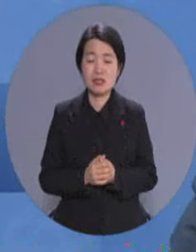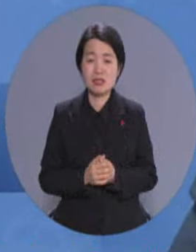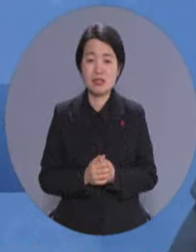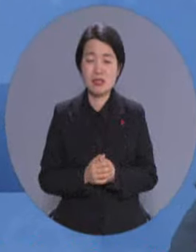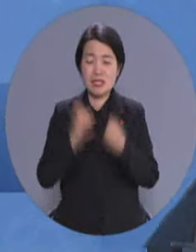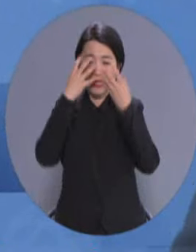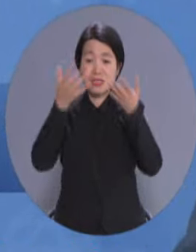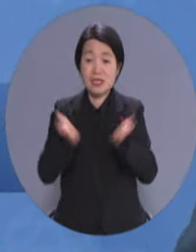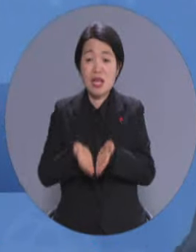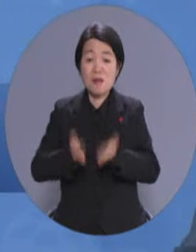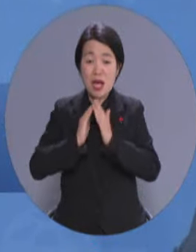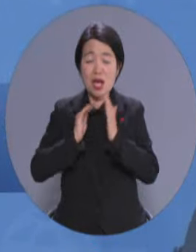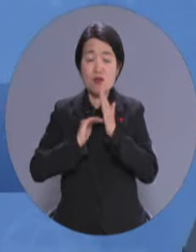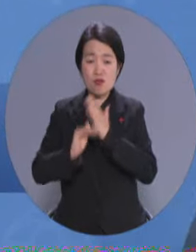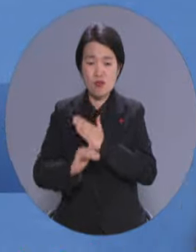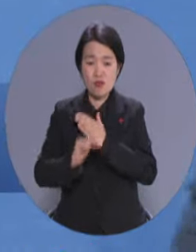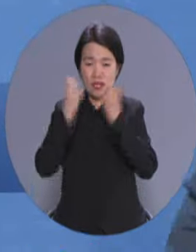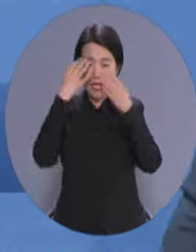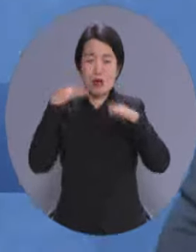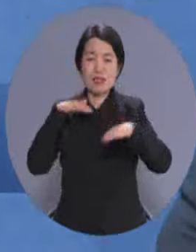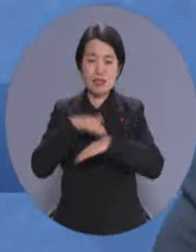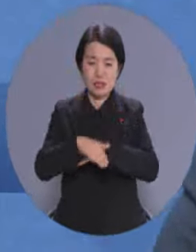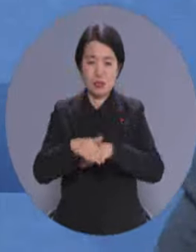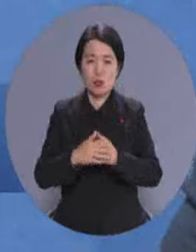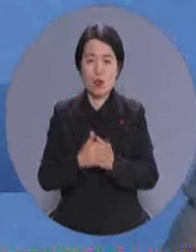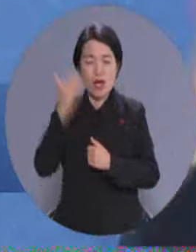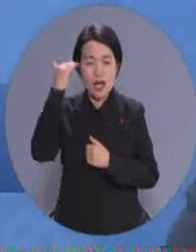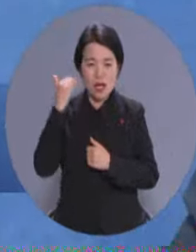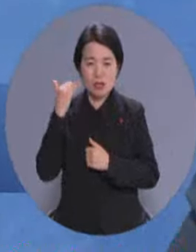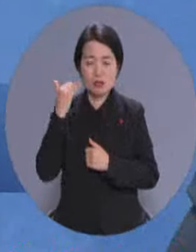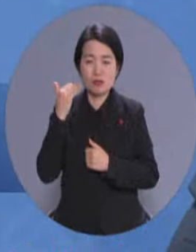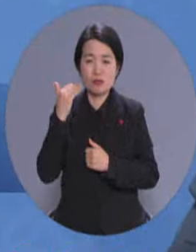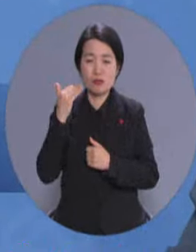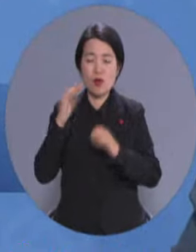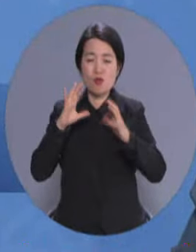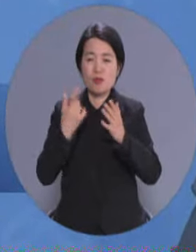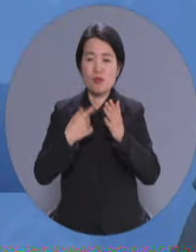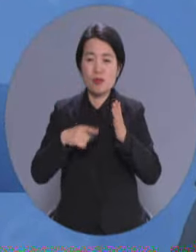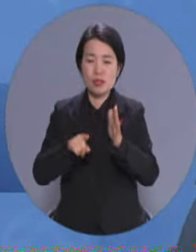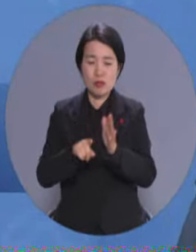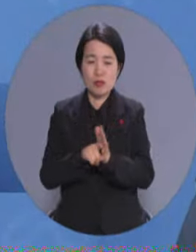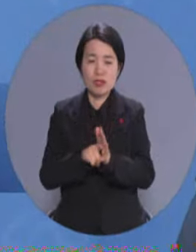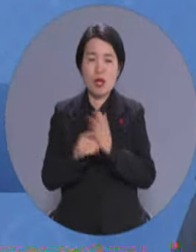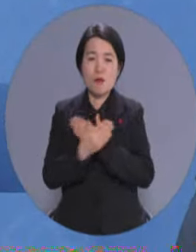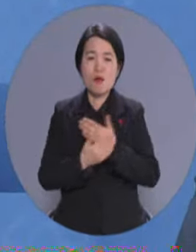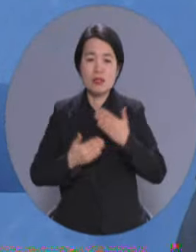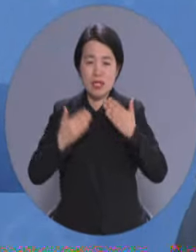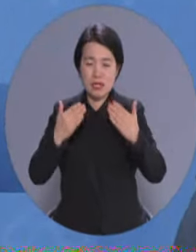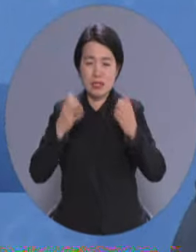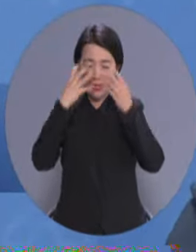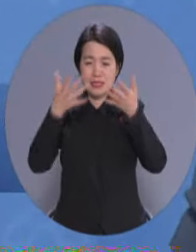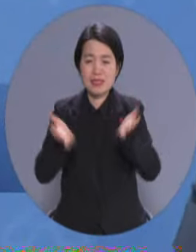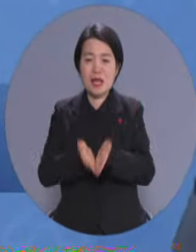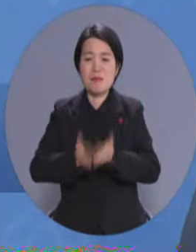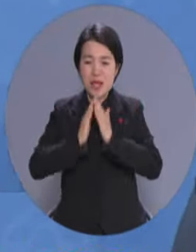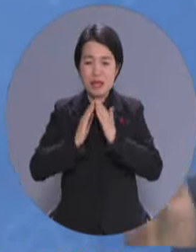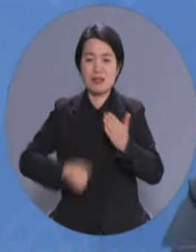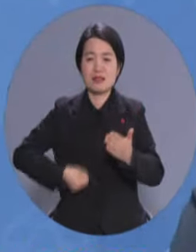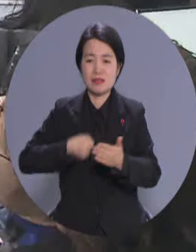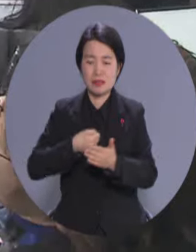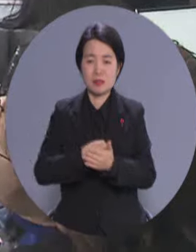위치에서 새로운 방식으로 대한민국에 봉사하는 새로운 길에 나서기로